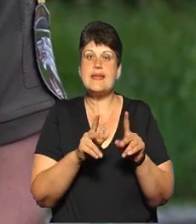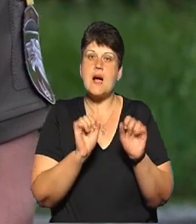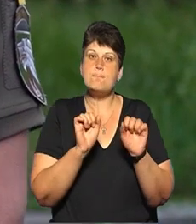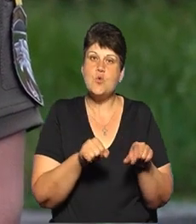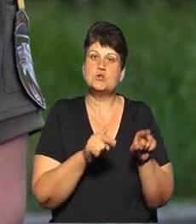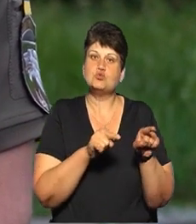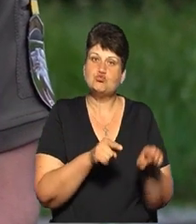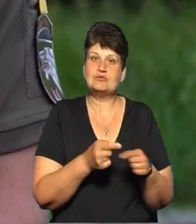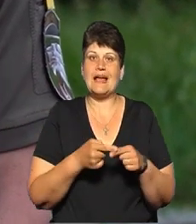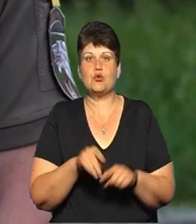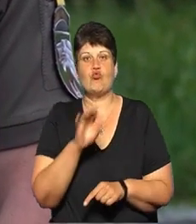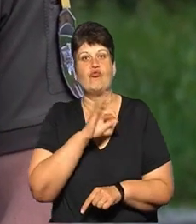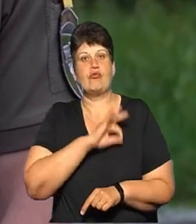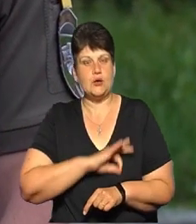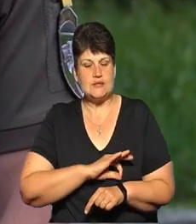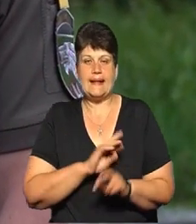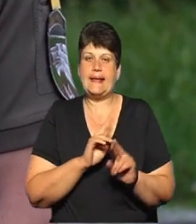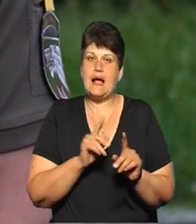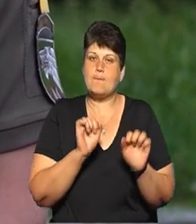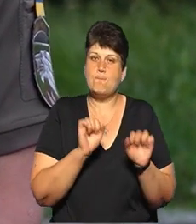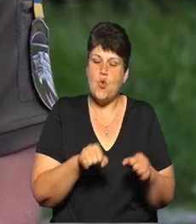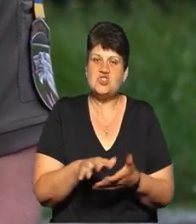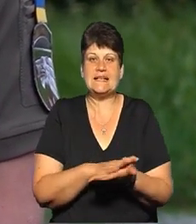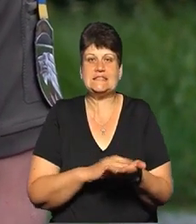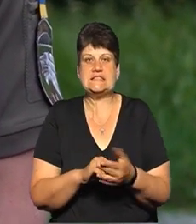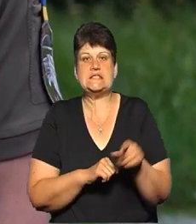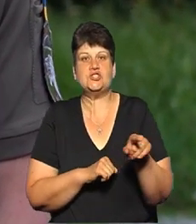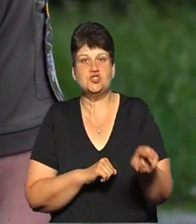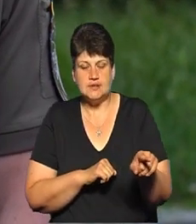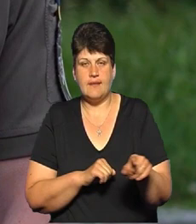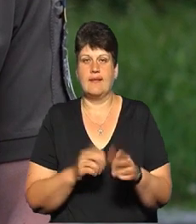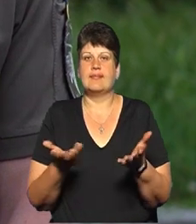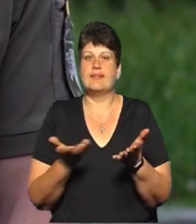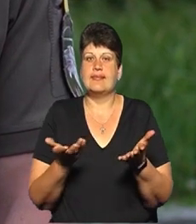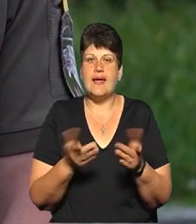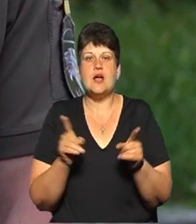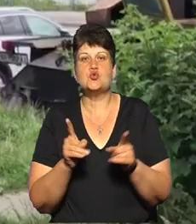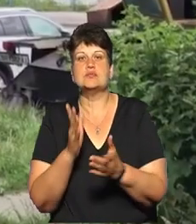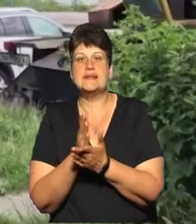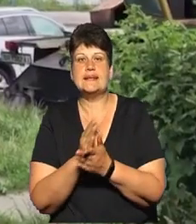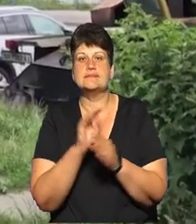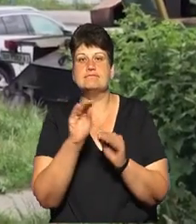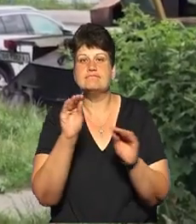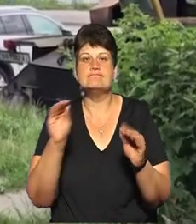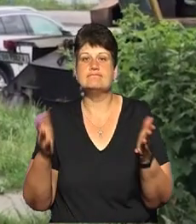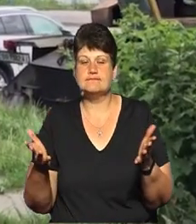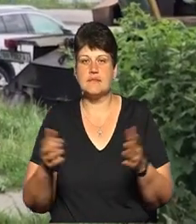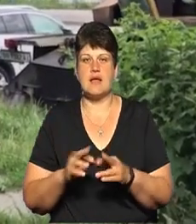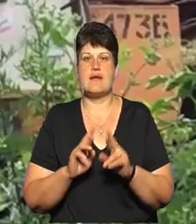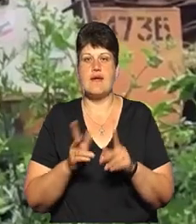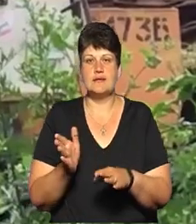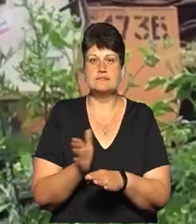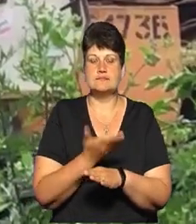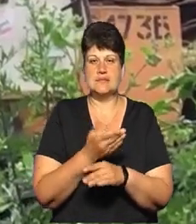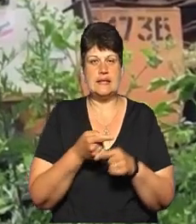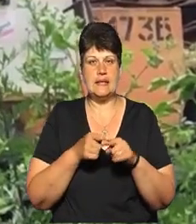техніку використати, як техніку цю можна знищити, де на ній, що знаходиться. Як демонтують техніку,